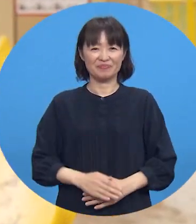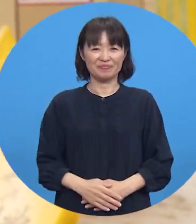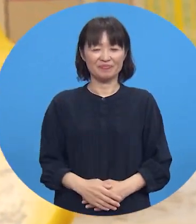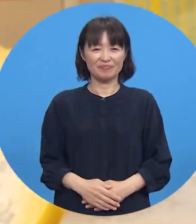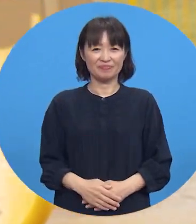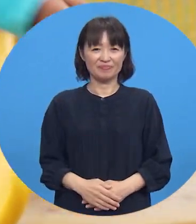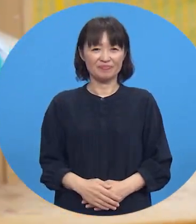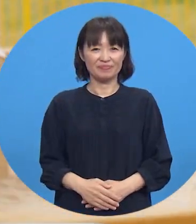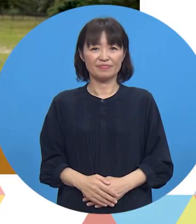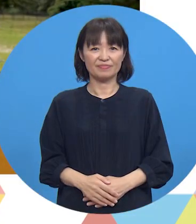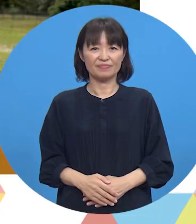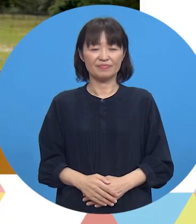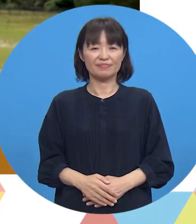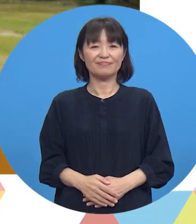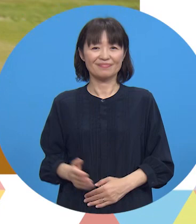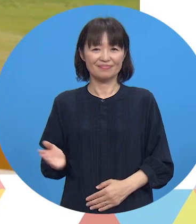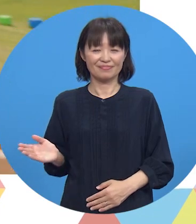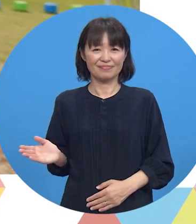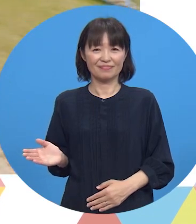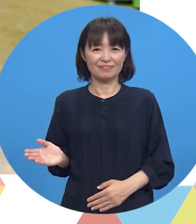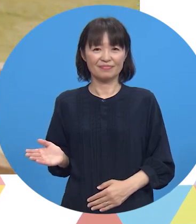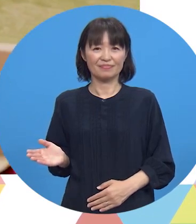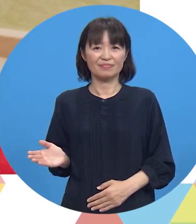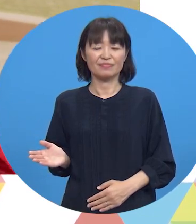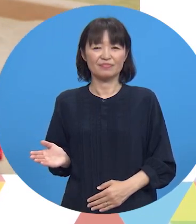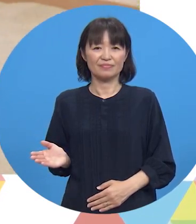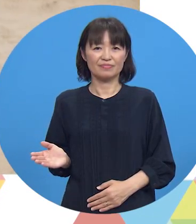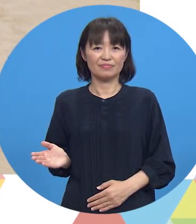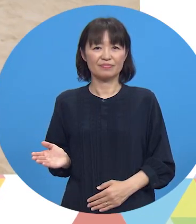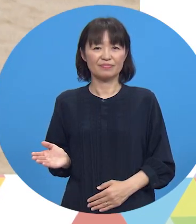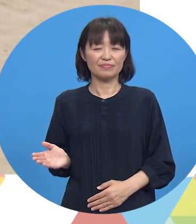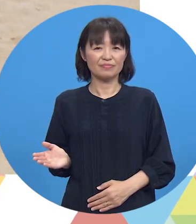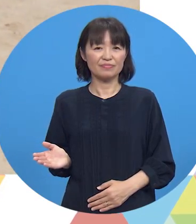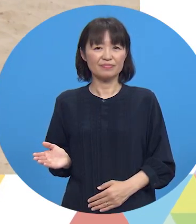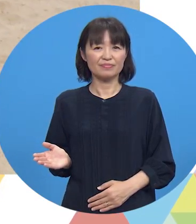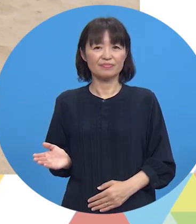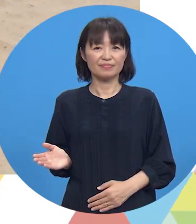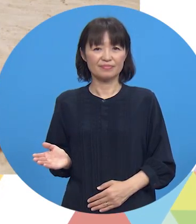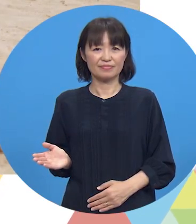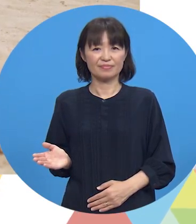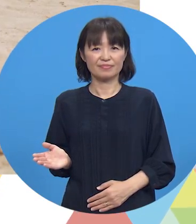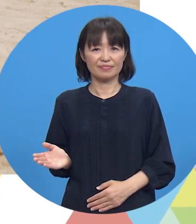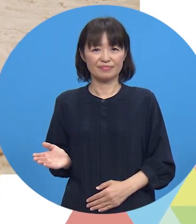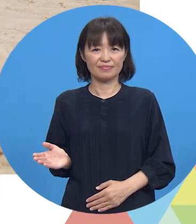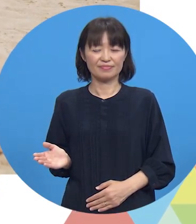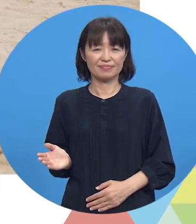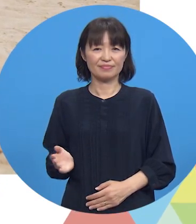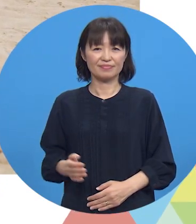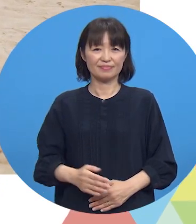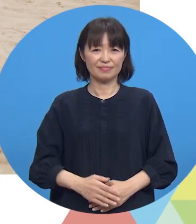。 気になる ポケモンと遊ぼう。